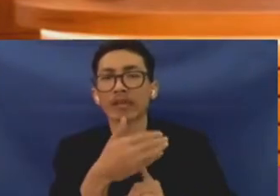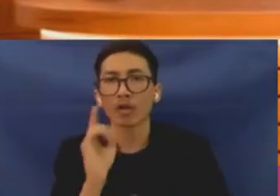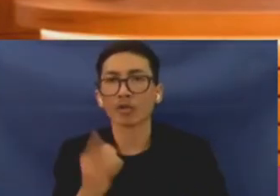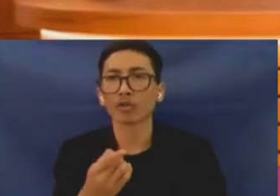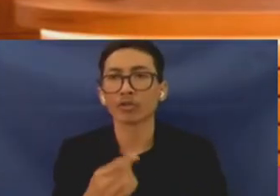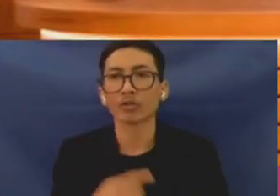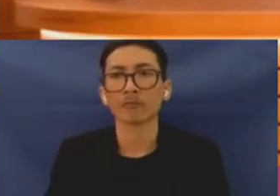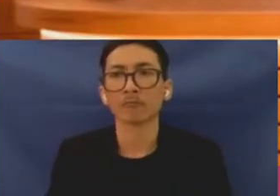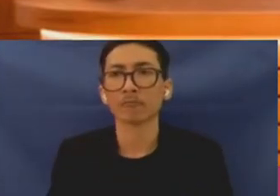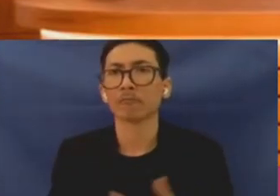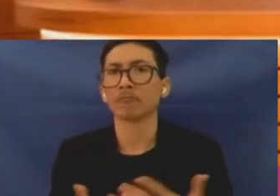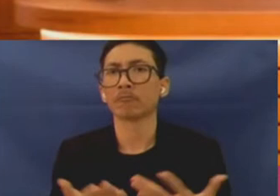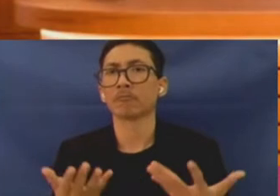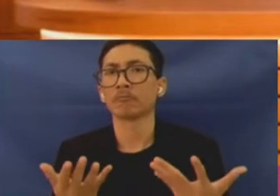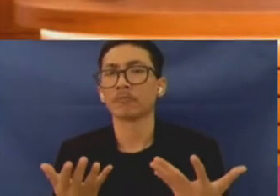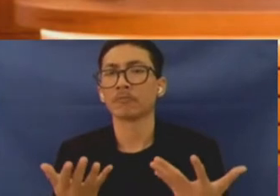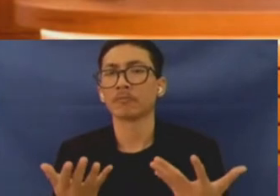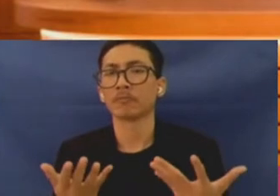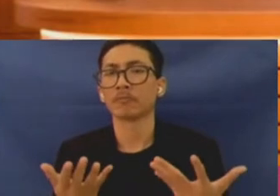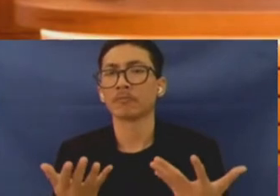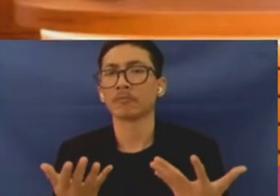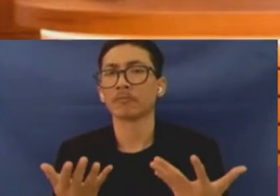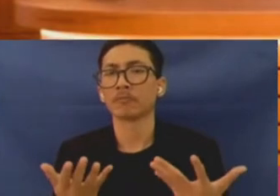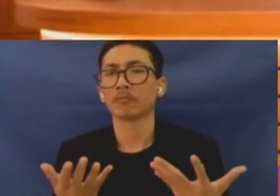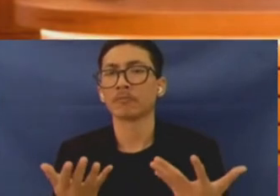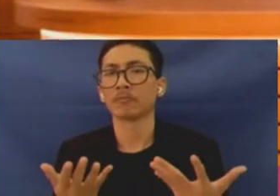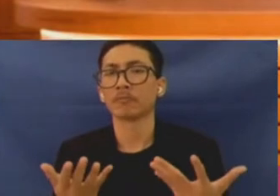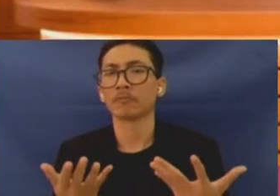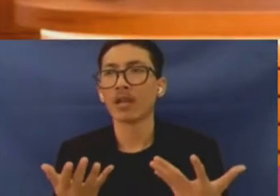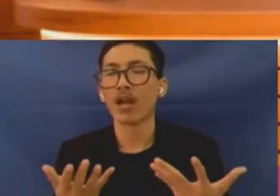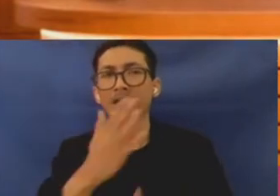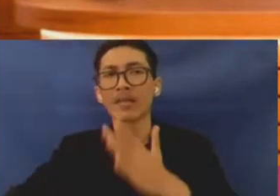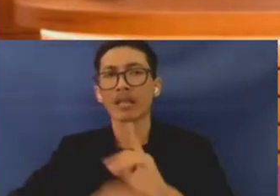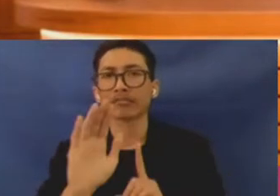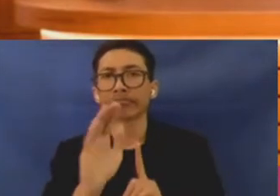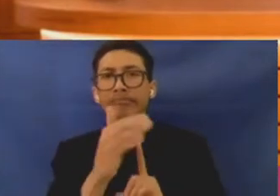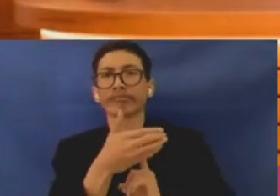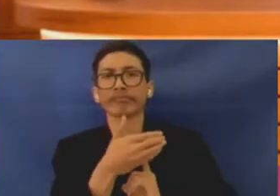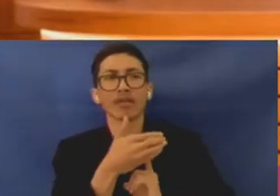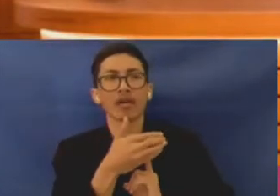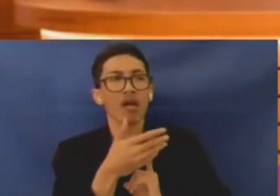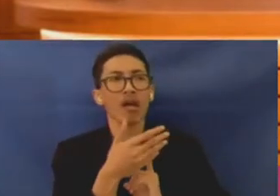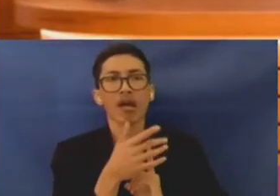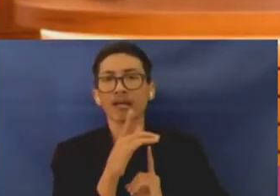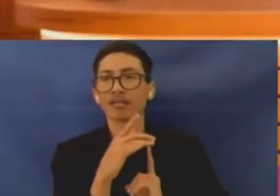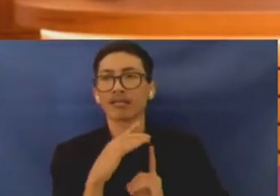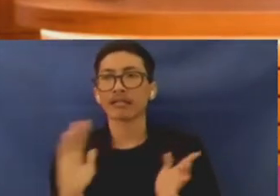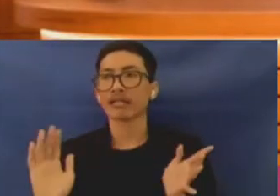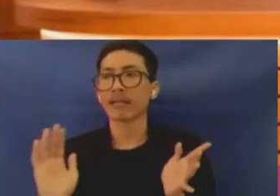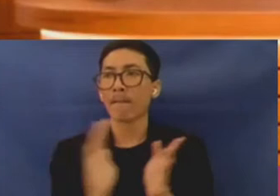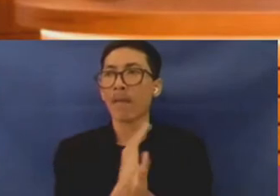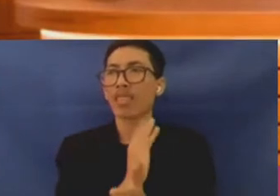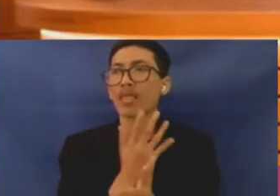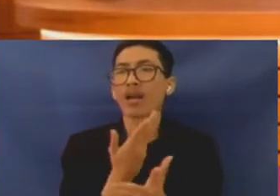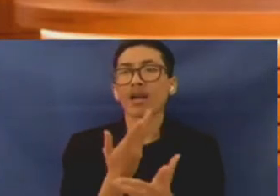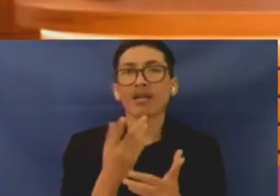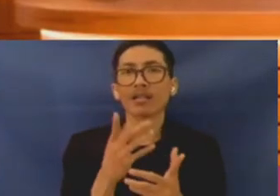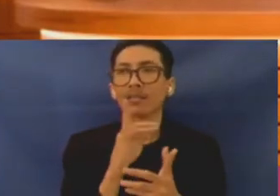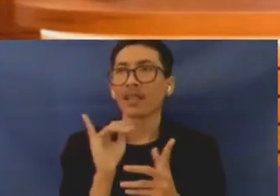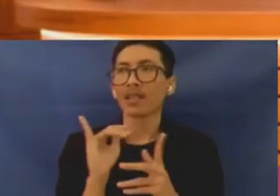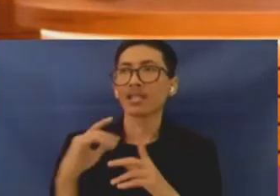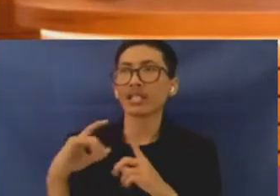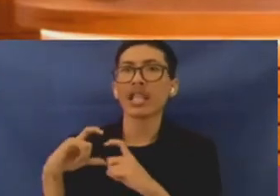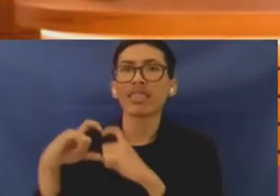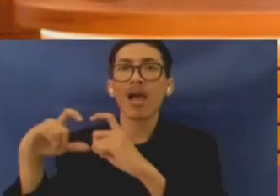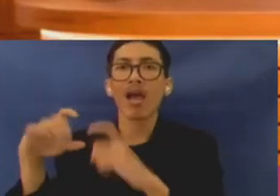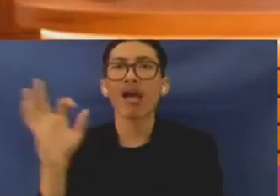anak dengan disabilitas terisolasi dari masyarakat dan kehilangan kesempatan untuk menjalin hubungan romantis, termasuk kepada significant others